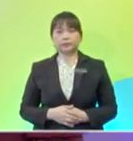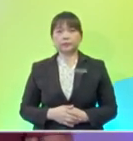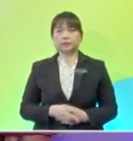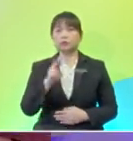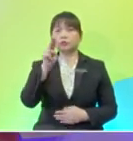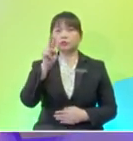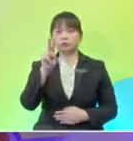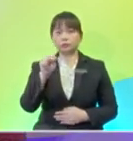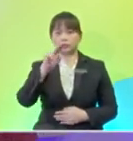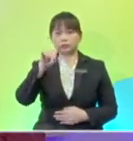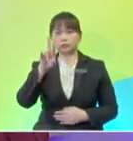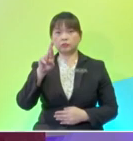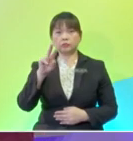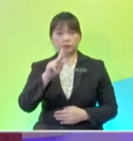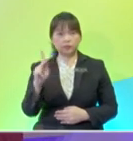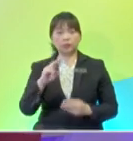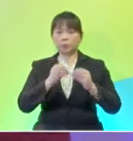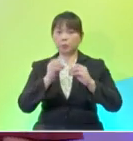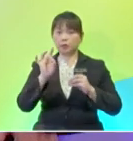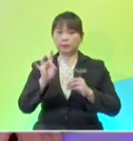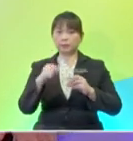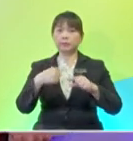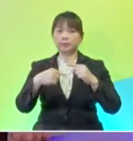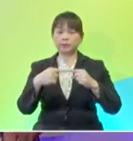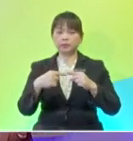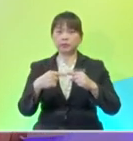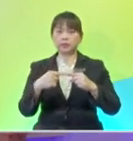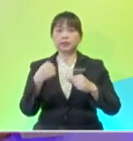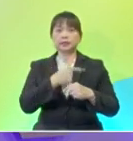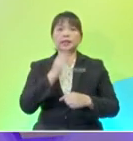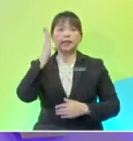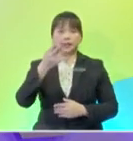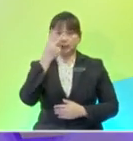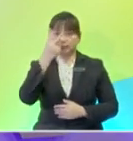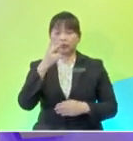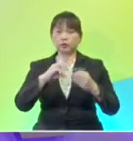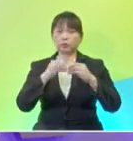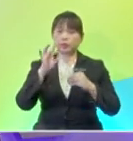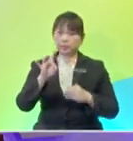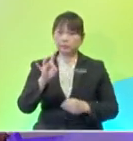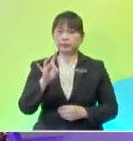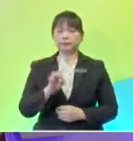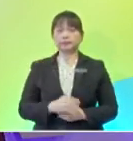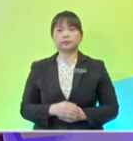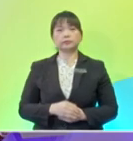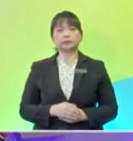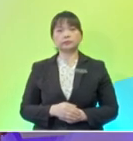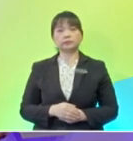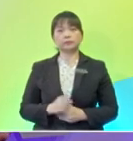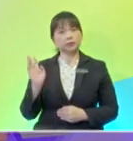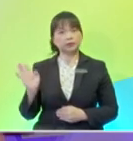8 Oke lepas kita unjurkan kita tengok nunggu ke atas nih 8 jadi 8/8 tanda Kasih